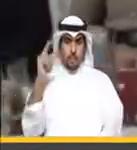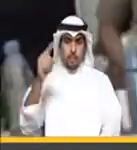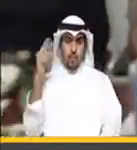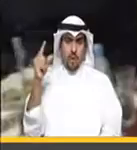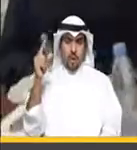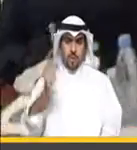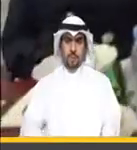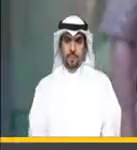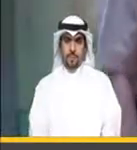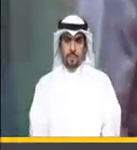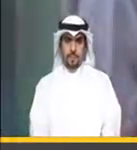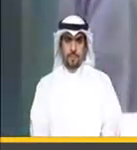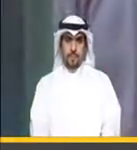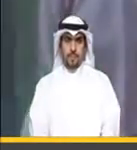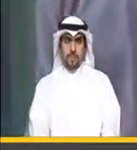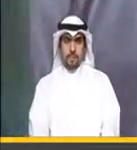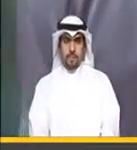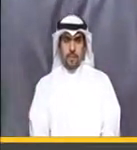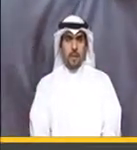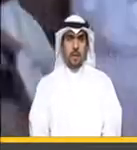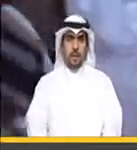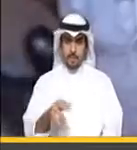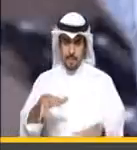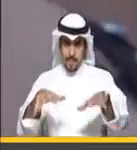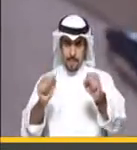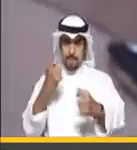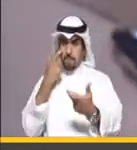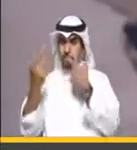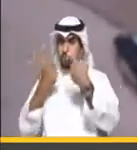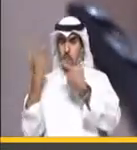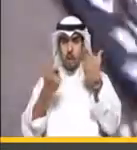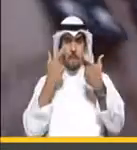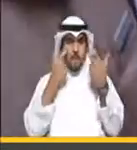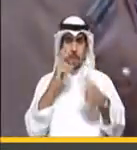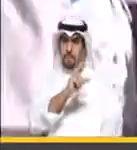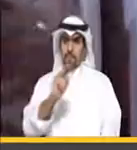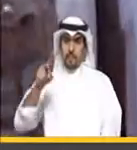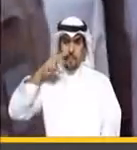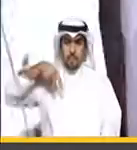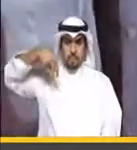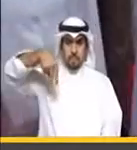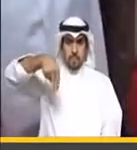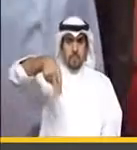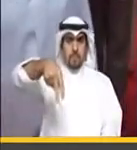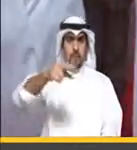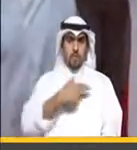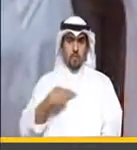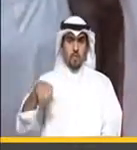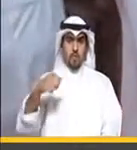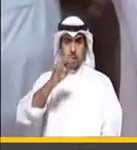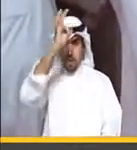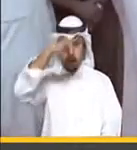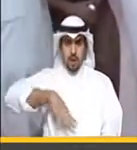والإقليمية. كما تفقد معالي نائب رئيس مجلس الوزراء ووزير الداخلية